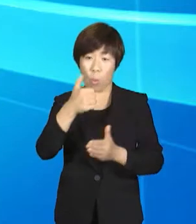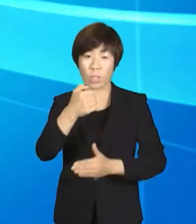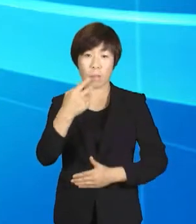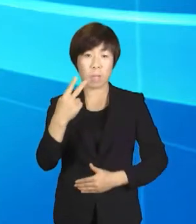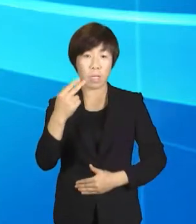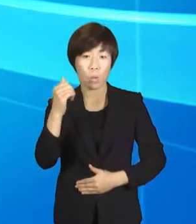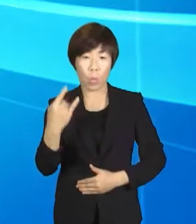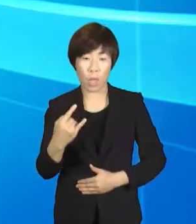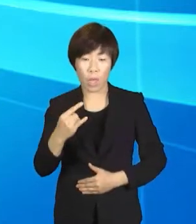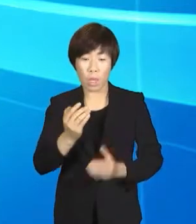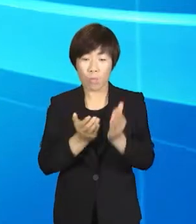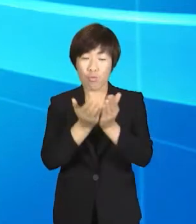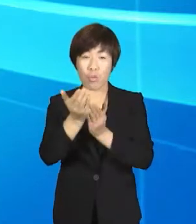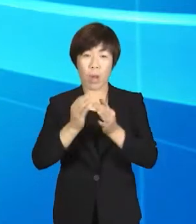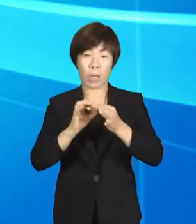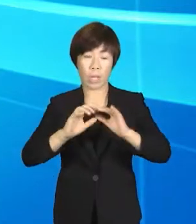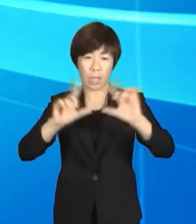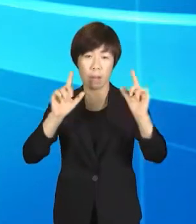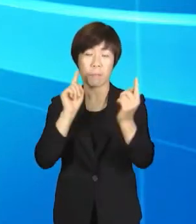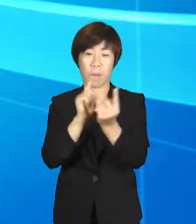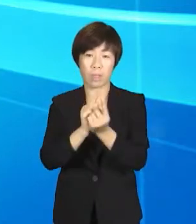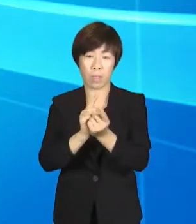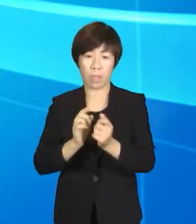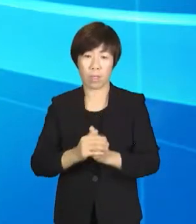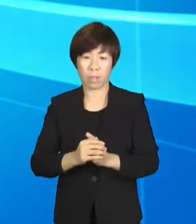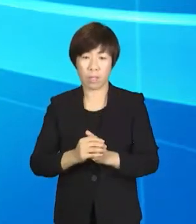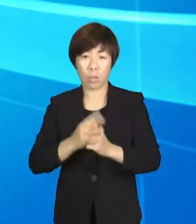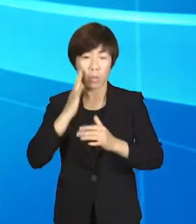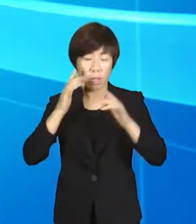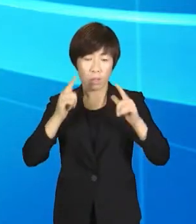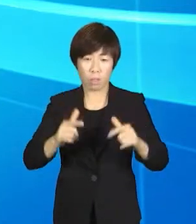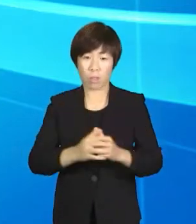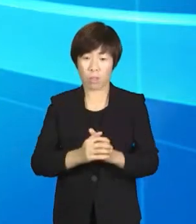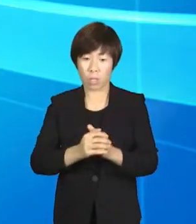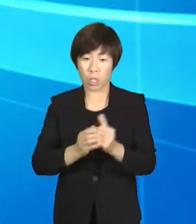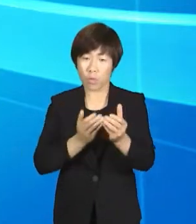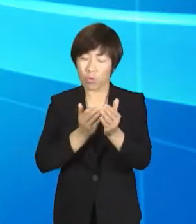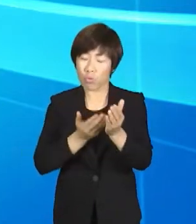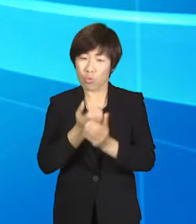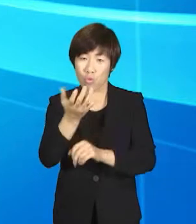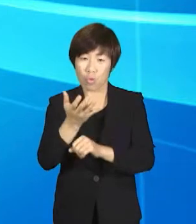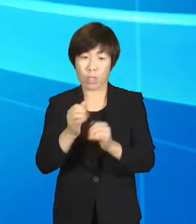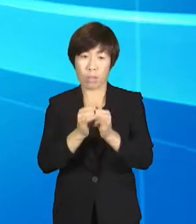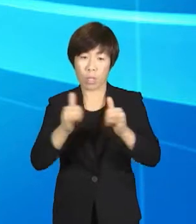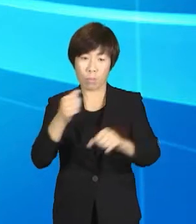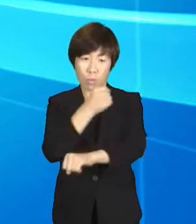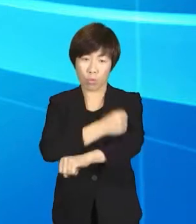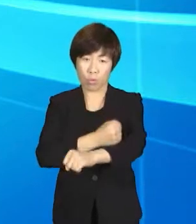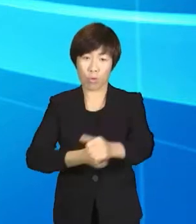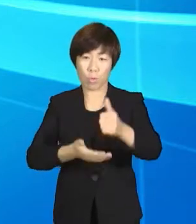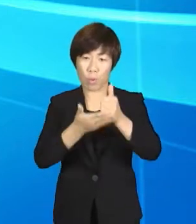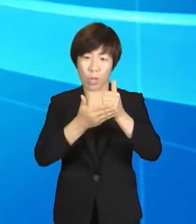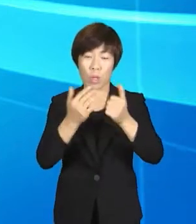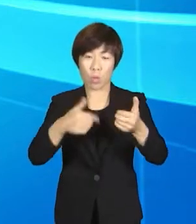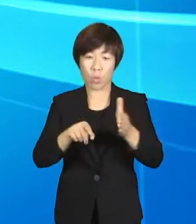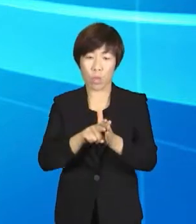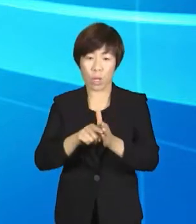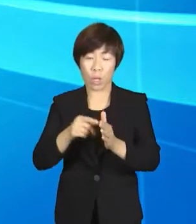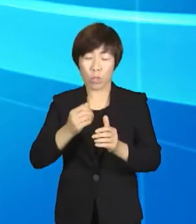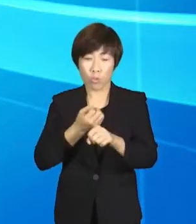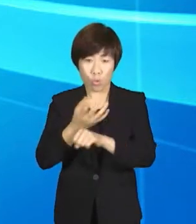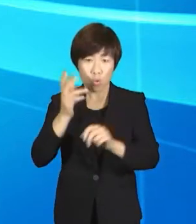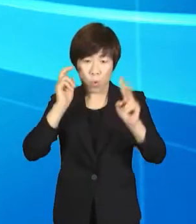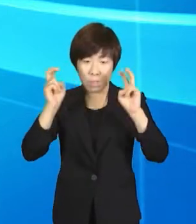울산시는 제52회 무역의 날을 맞아 지역 무역인의 수출 증대 의욕을 돋우고 그 공적을 기리기 위해 수출 우수기업과